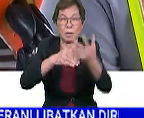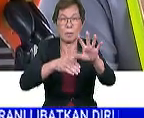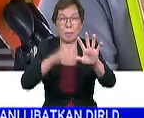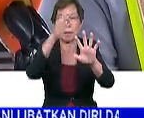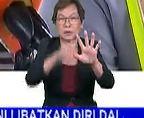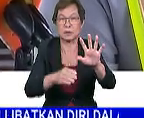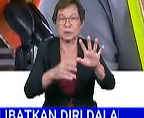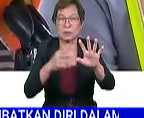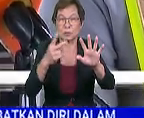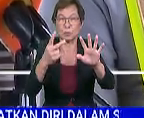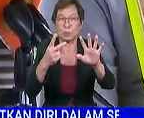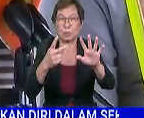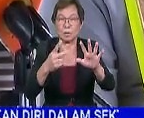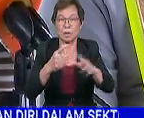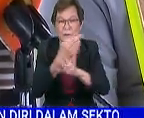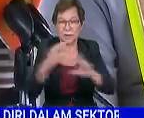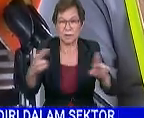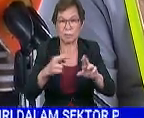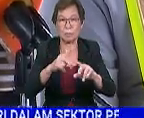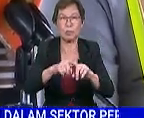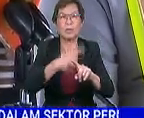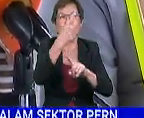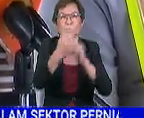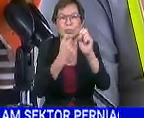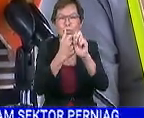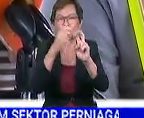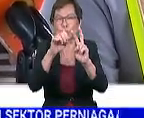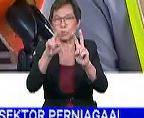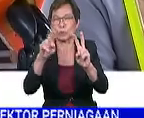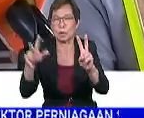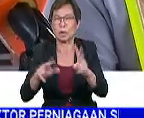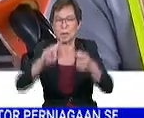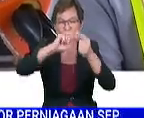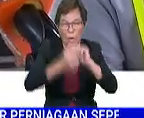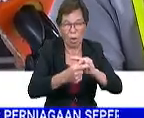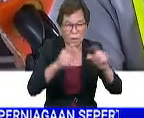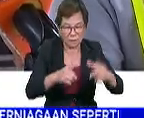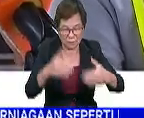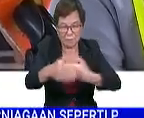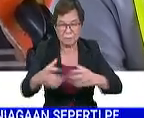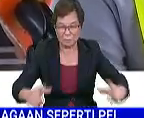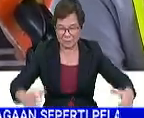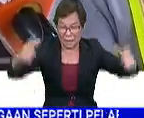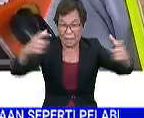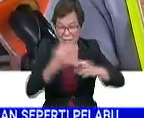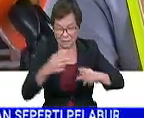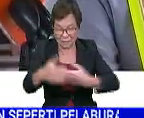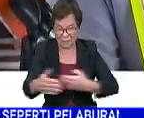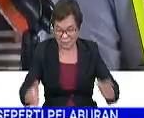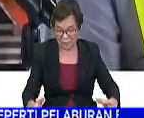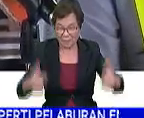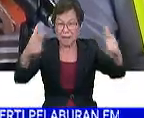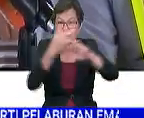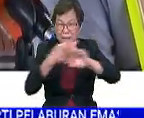si sepenuhnya pada Januari 2023 sejak projek penggantian tangki siap peningkatan kapasiti storan